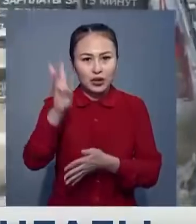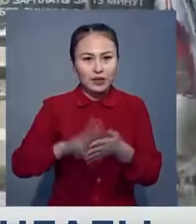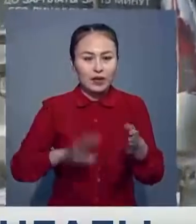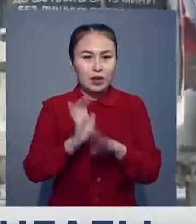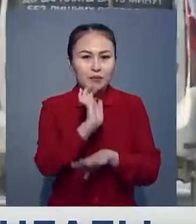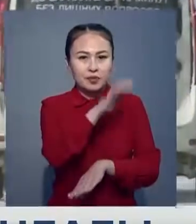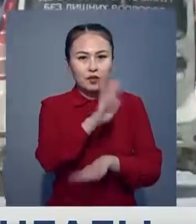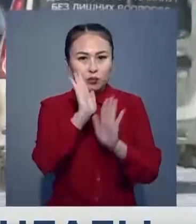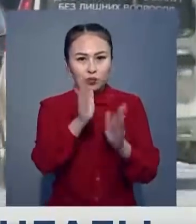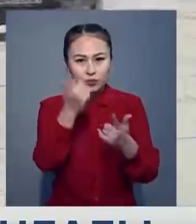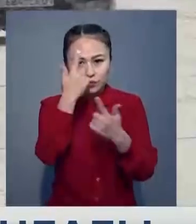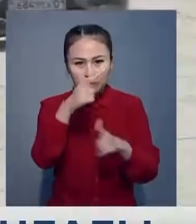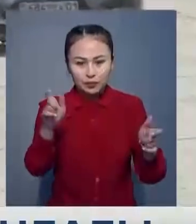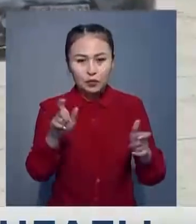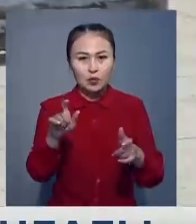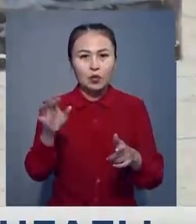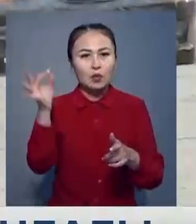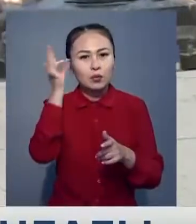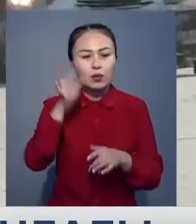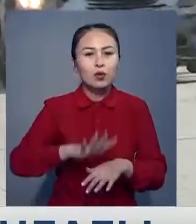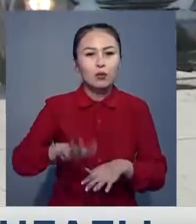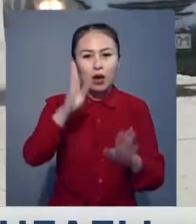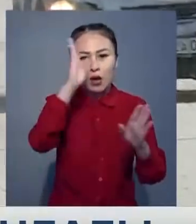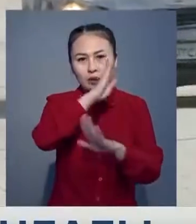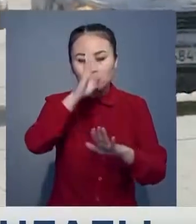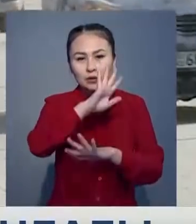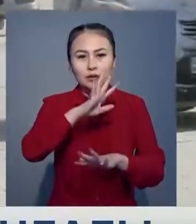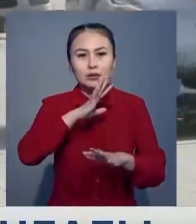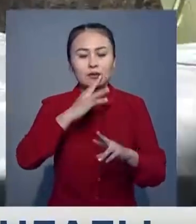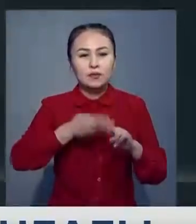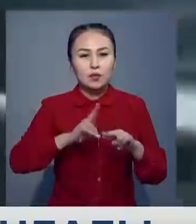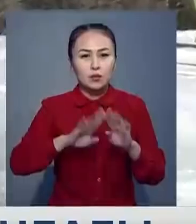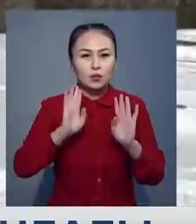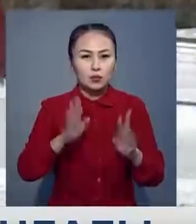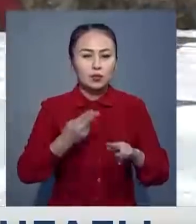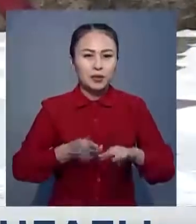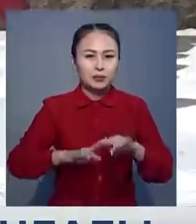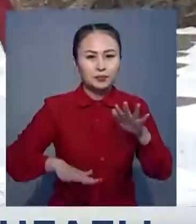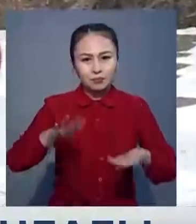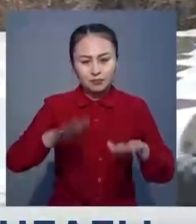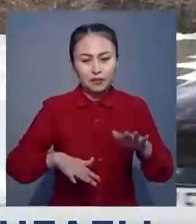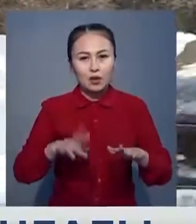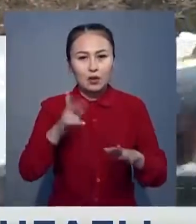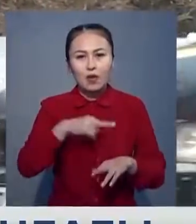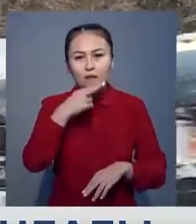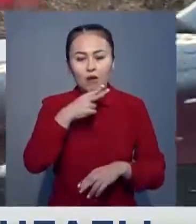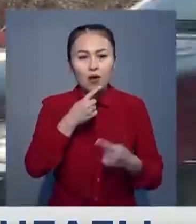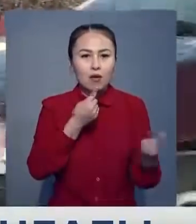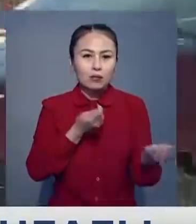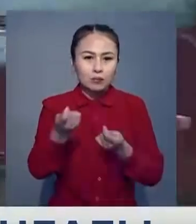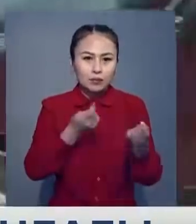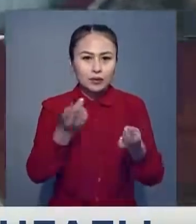тұрағына жеткізілетіні жайында да құлағдар етті. Өңірде құбылмалы ауа райы сақталады, сондықтан жолда жүргенде сақтық